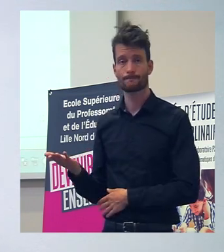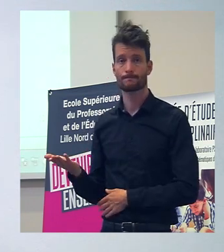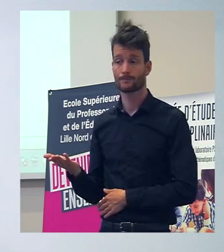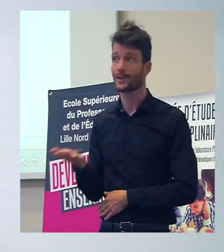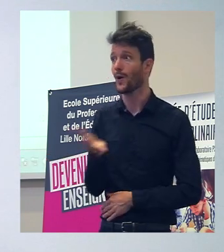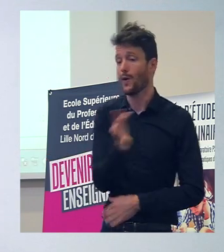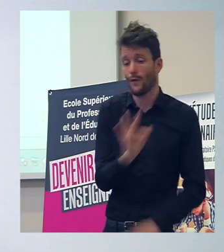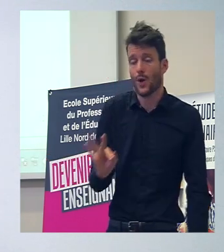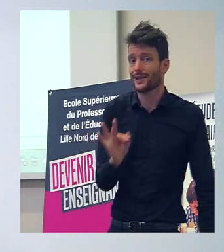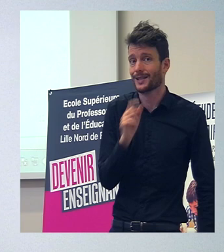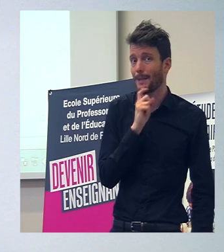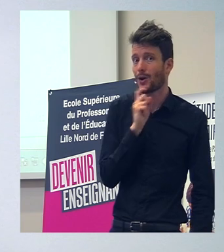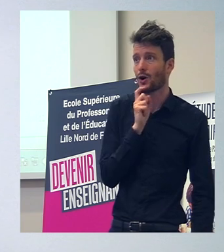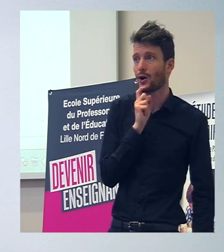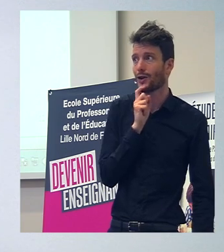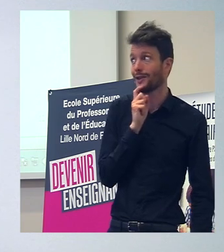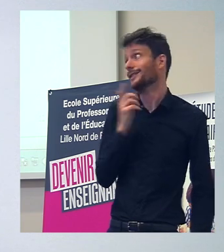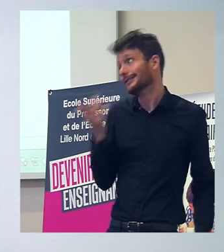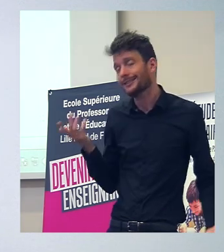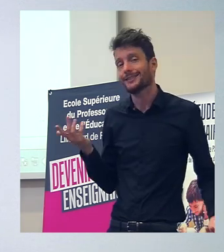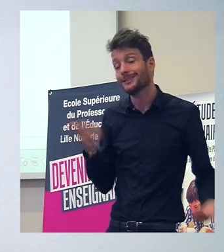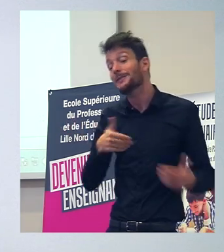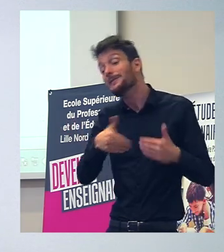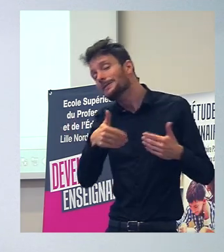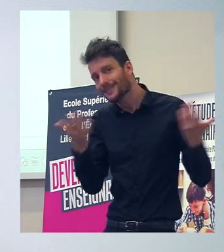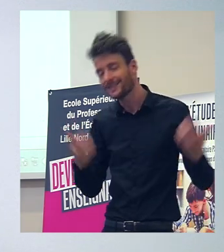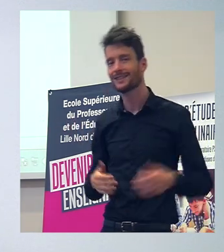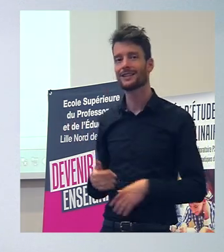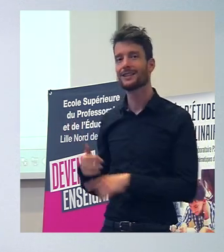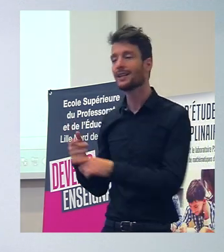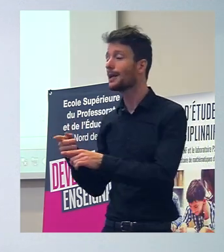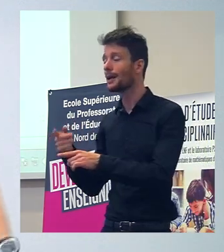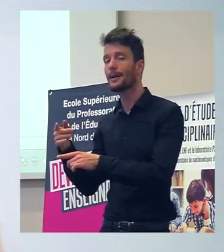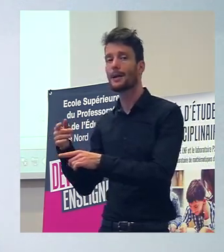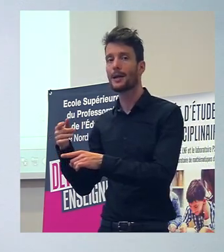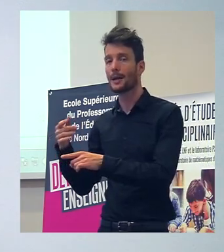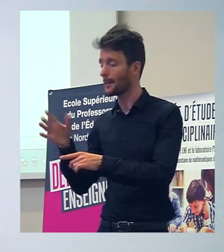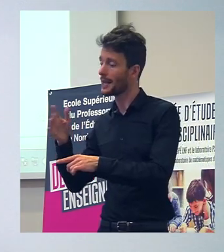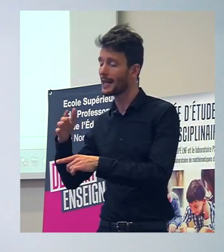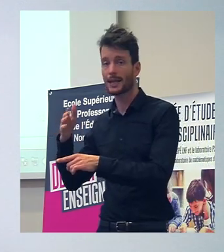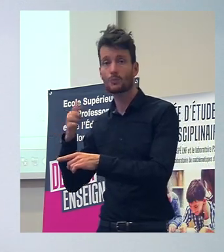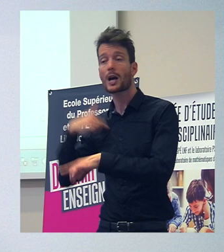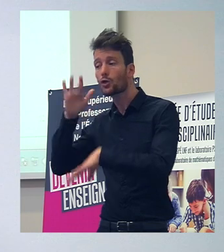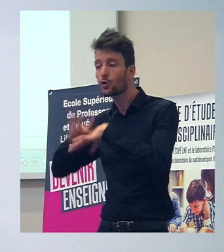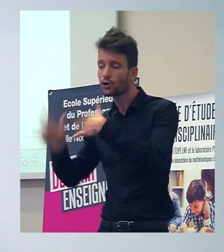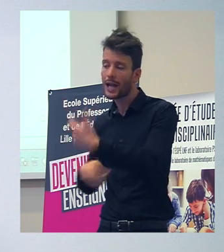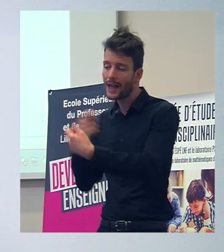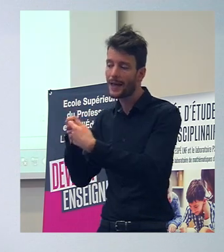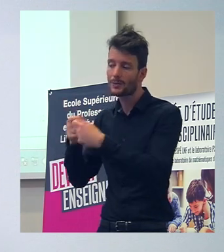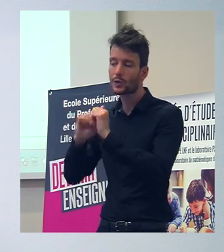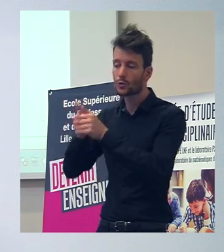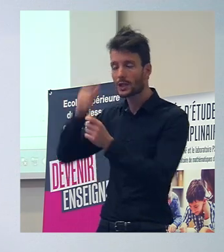en France, ça vient, mais tel que je l'ai adapté en fonction donc des finalités